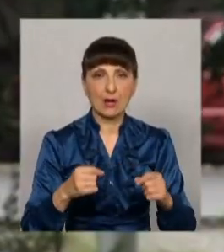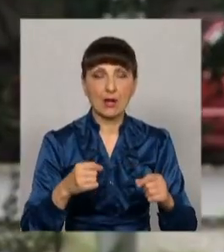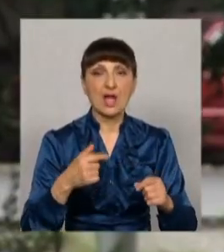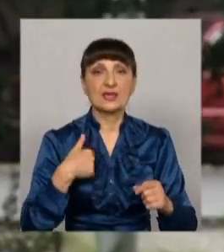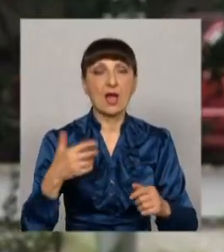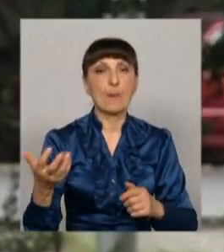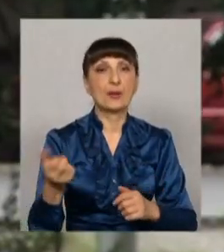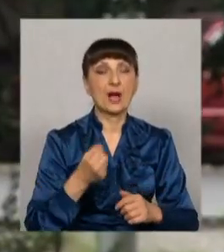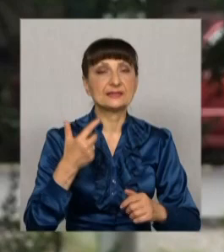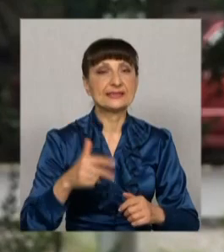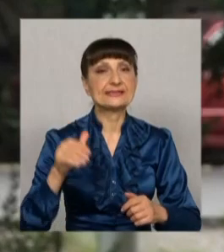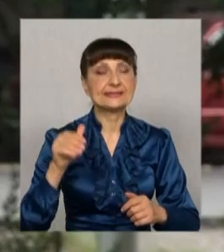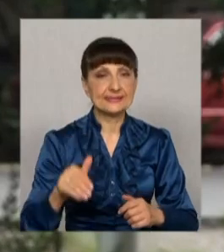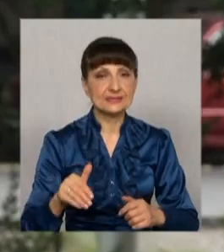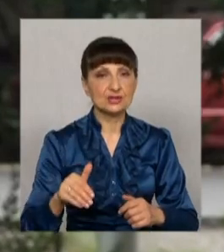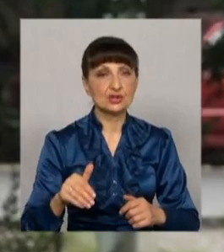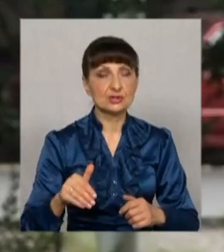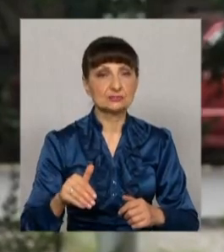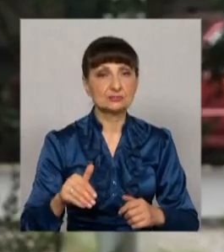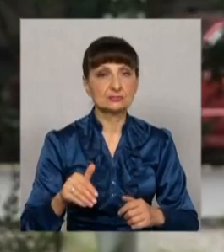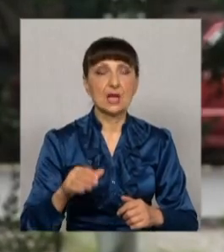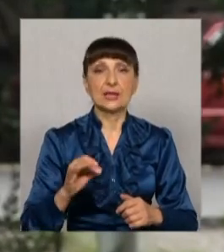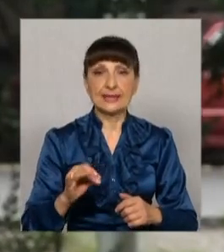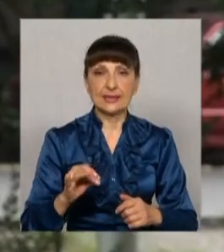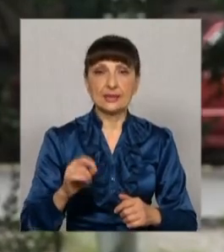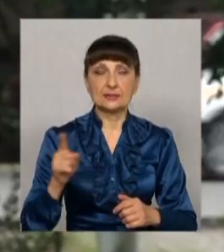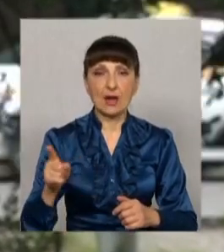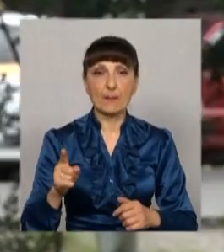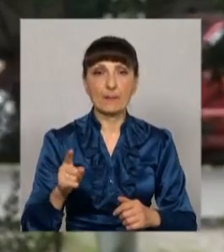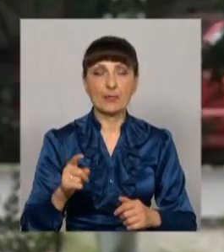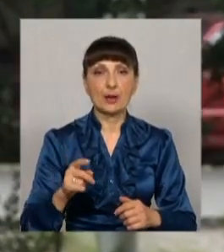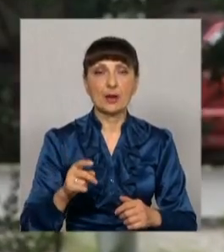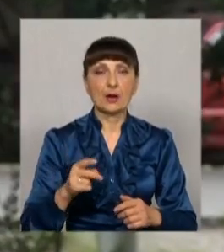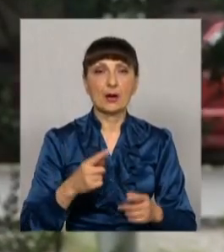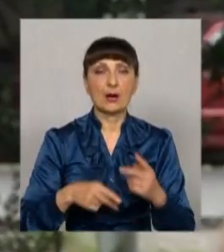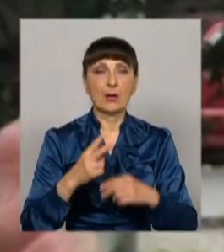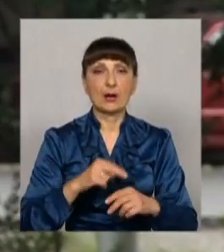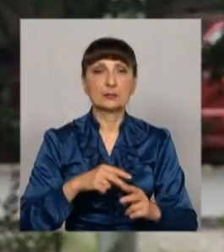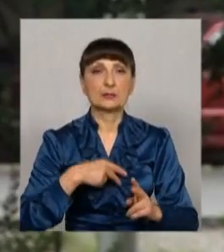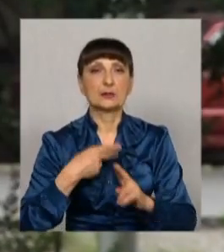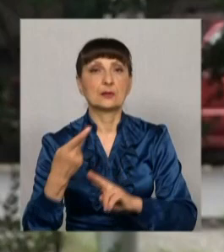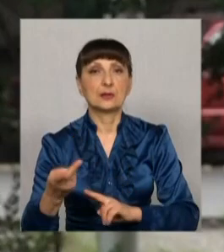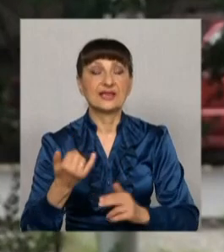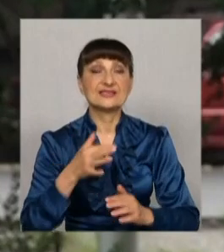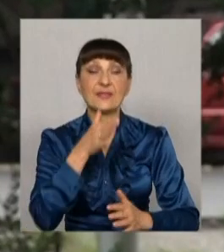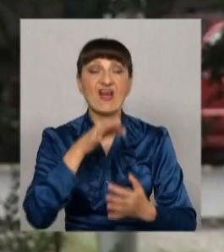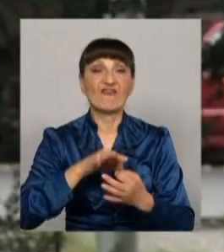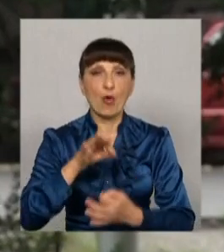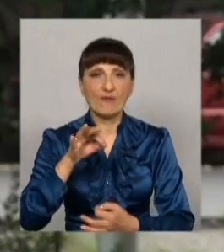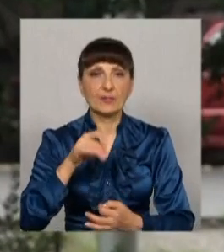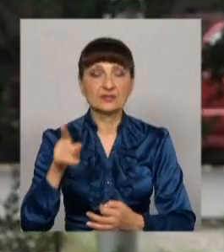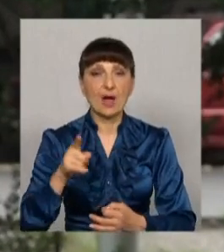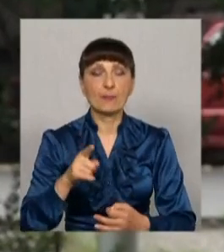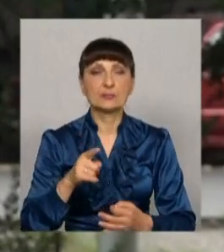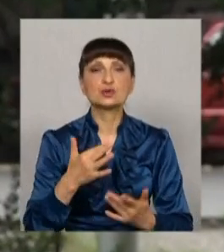брал 30 тысяч, если не ошибаюсь, и там переплата, если я бы вовремя оплатил, то там